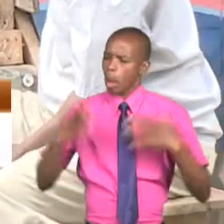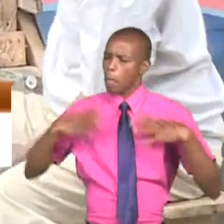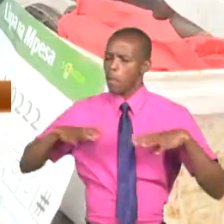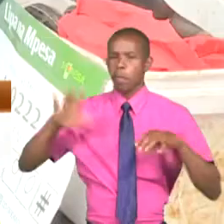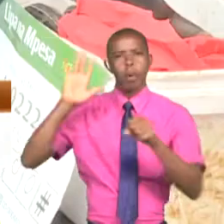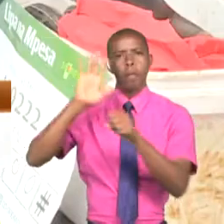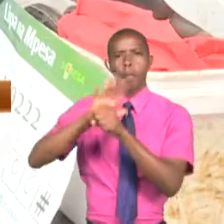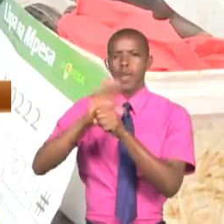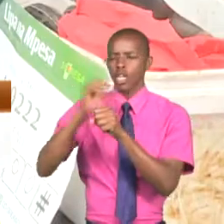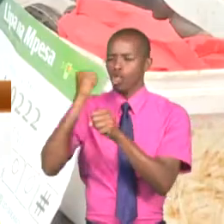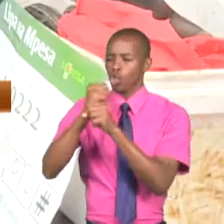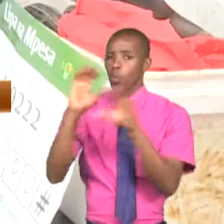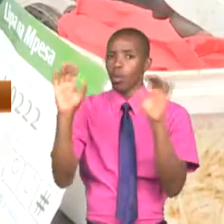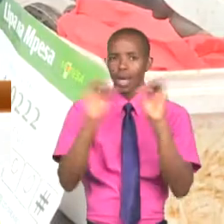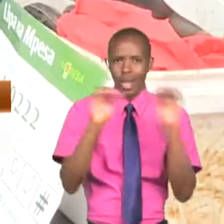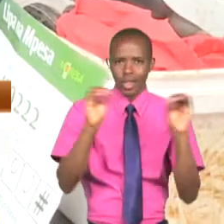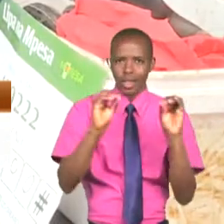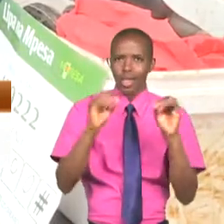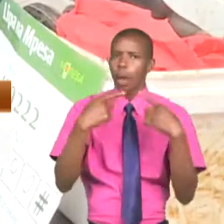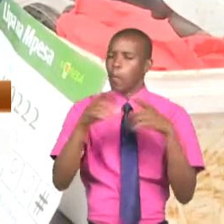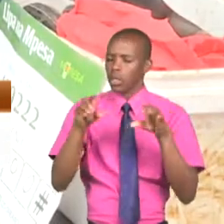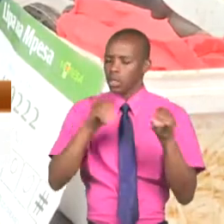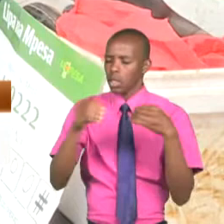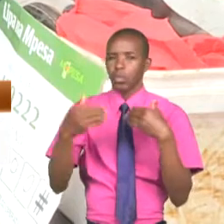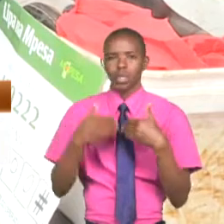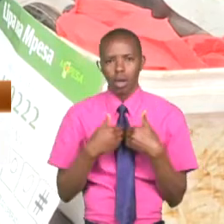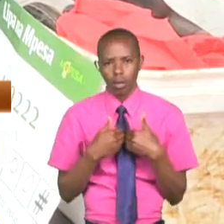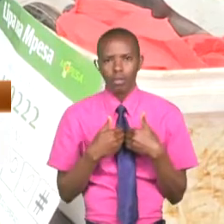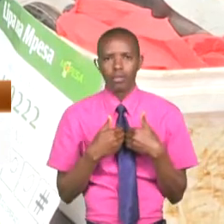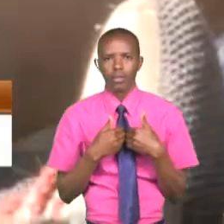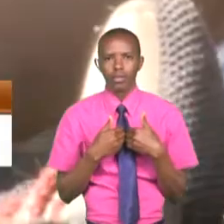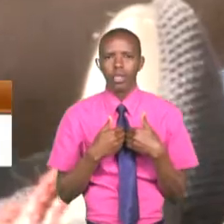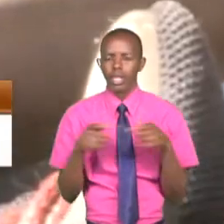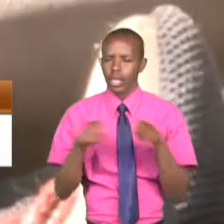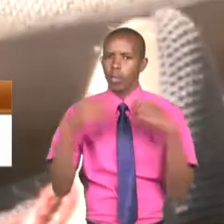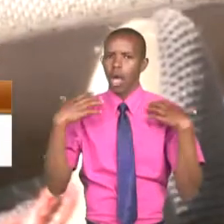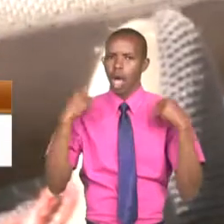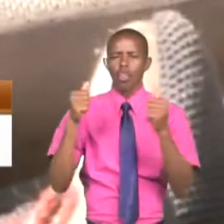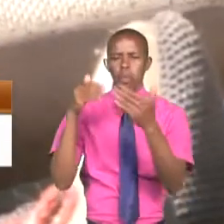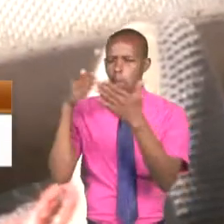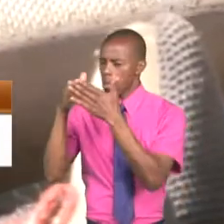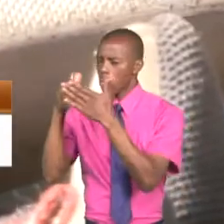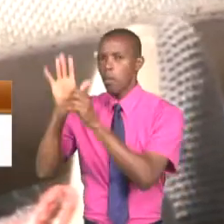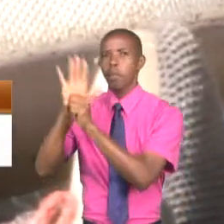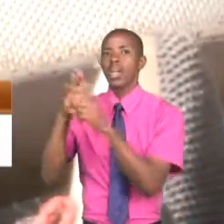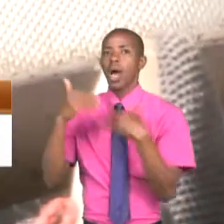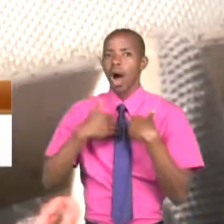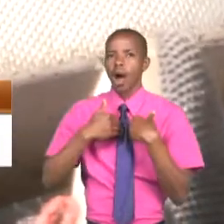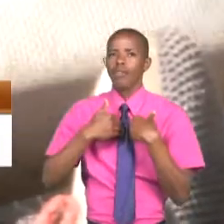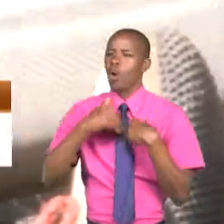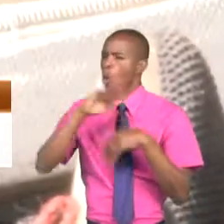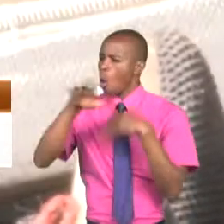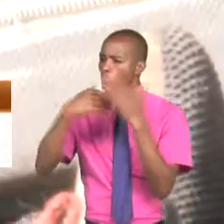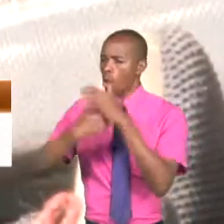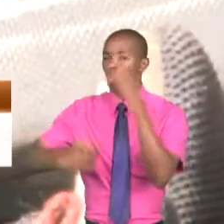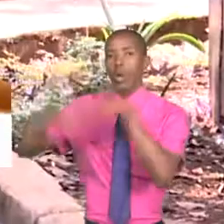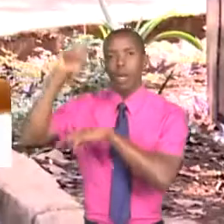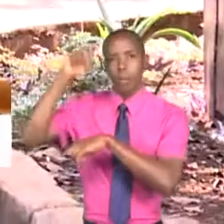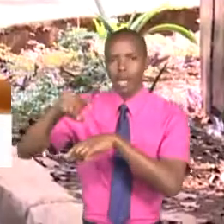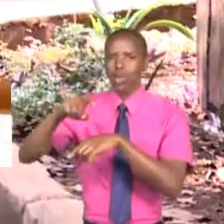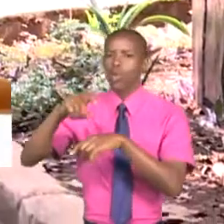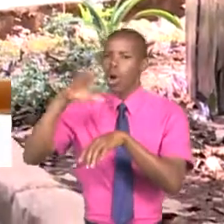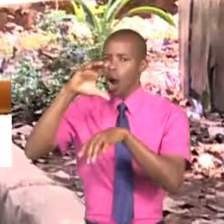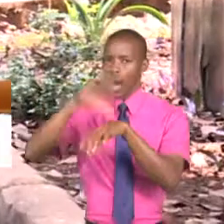ambao hawana ajira, wenye changamoto za kiafya na walemavu hupitia vizuizi vingi ambavyo ni sharti washinde ili wapate